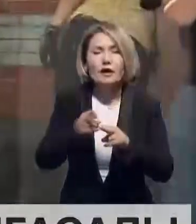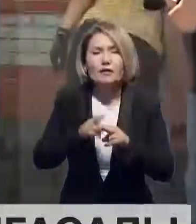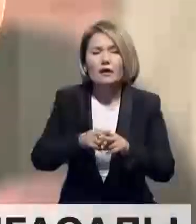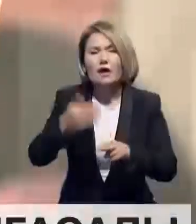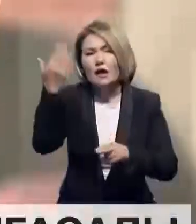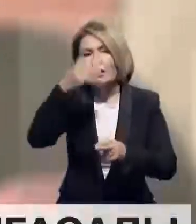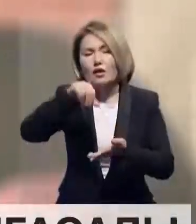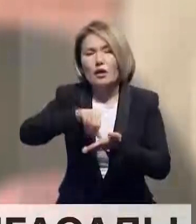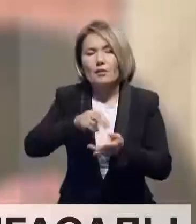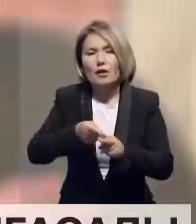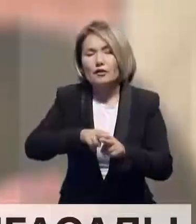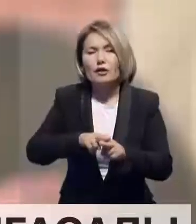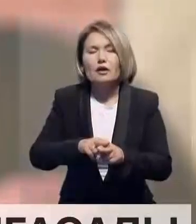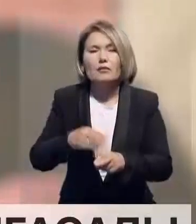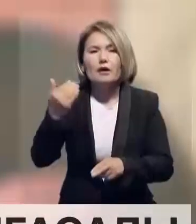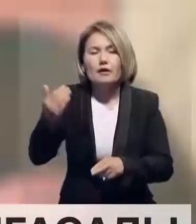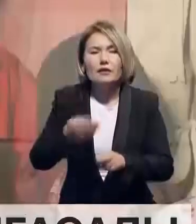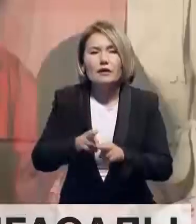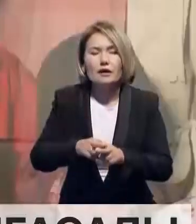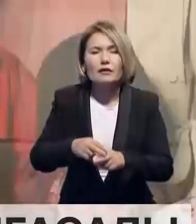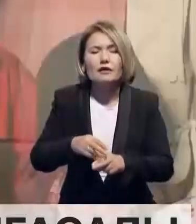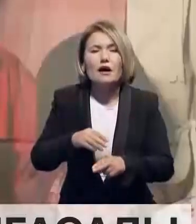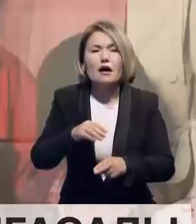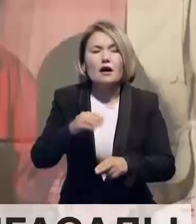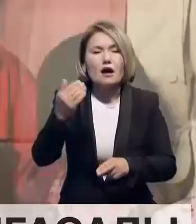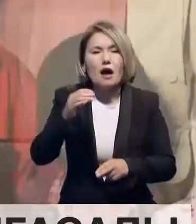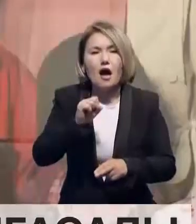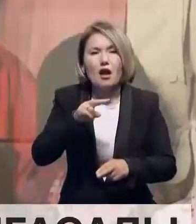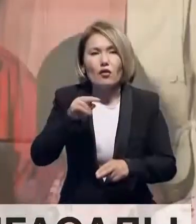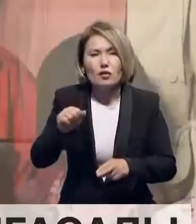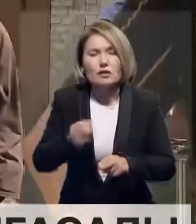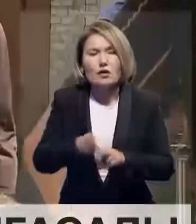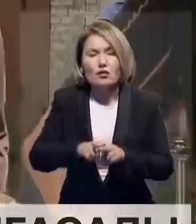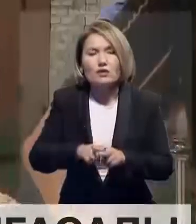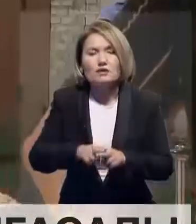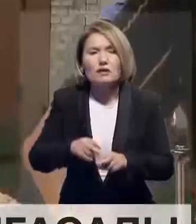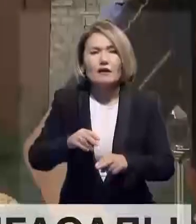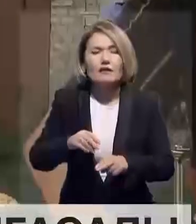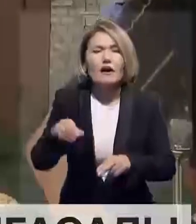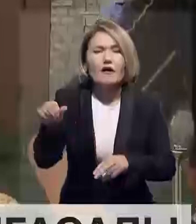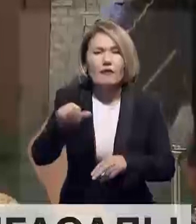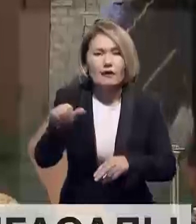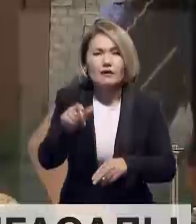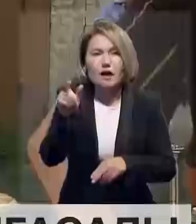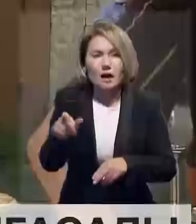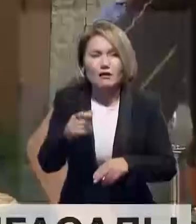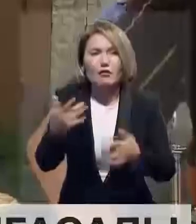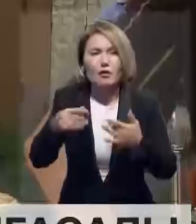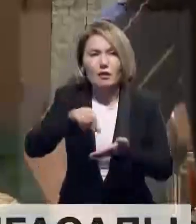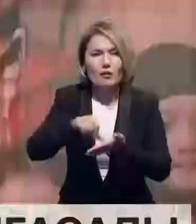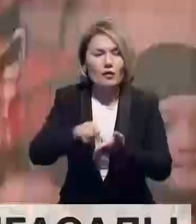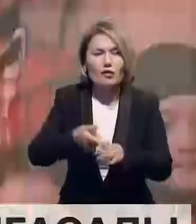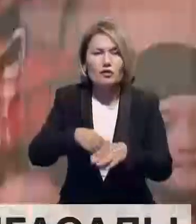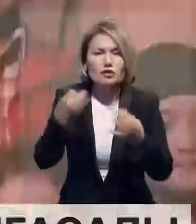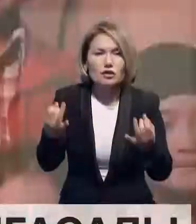образды сомдайды. Төленді Әлқожа жағымсыз кейіпкерге айналуы тиіс. Фильмде барлығы 50-ден астам негізгі және эпизодтық рөлдер